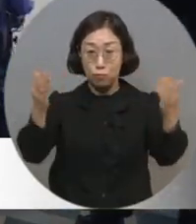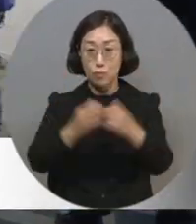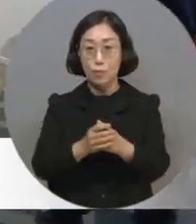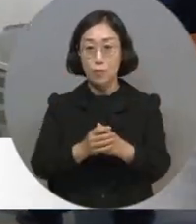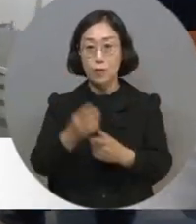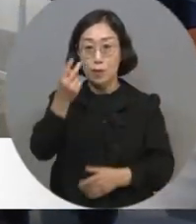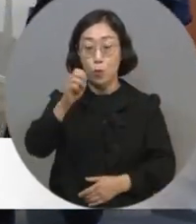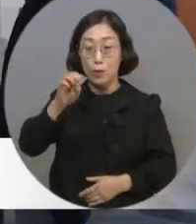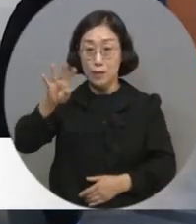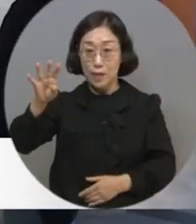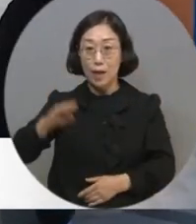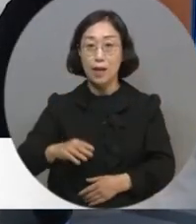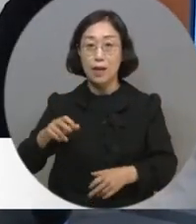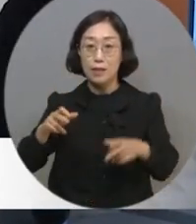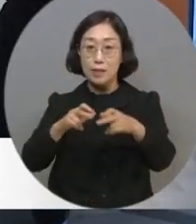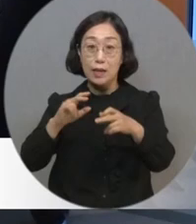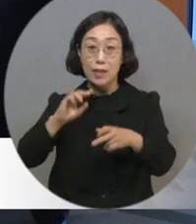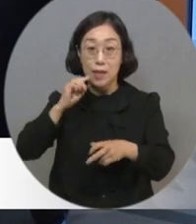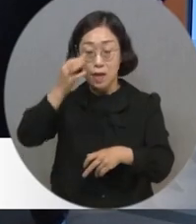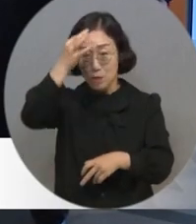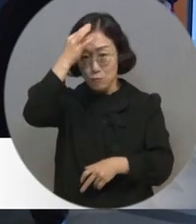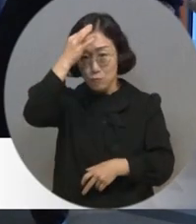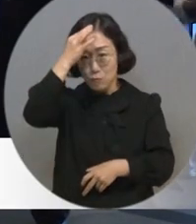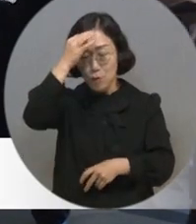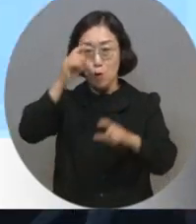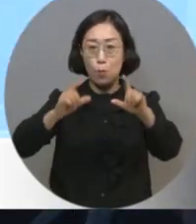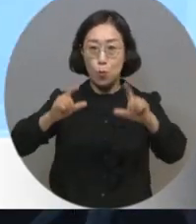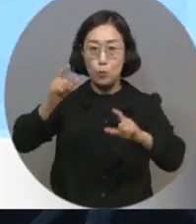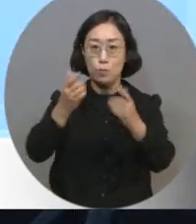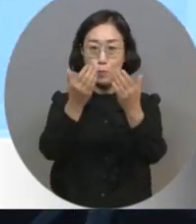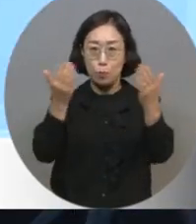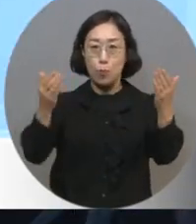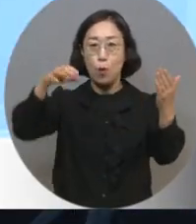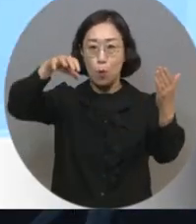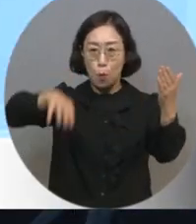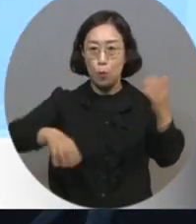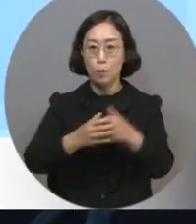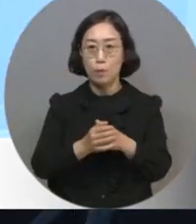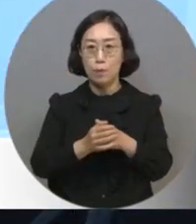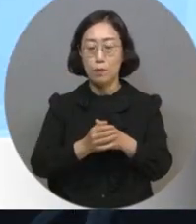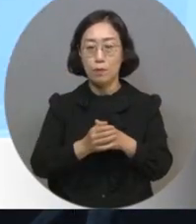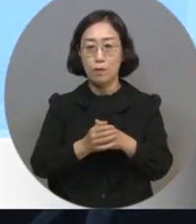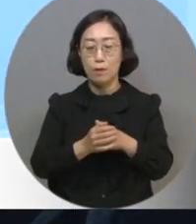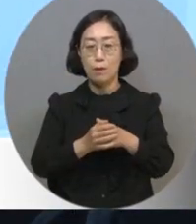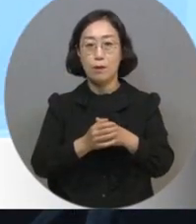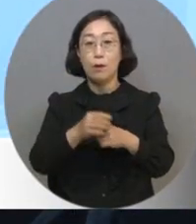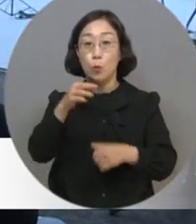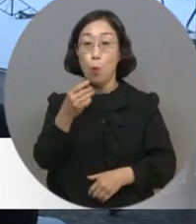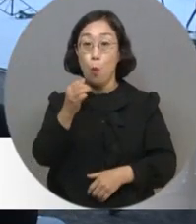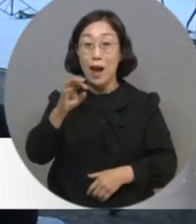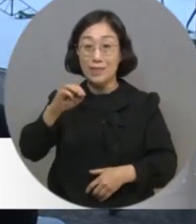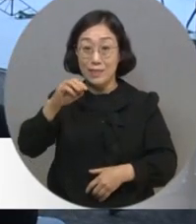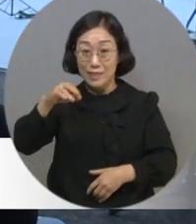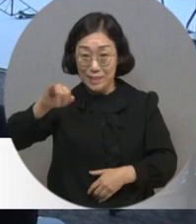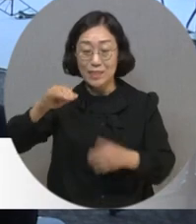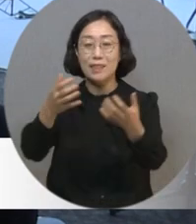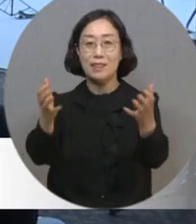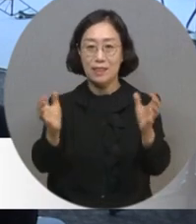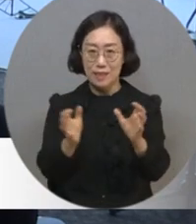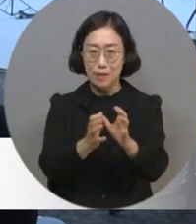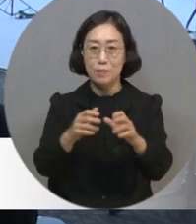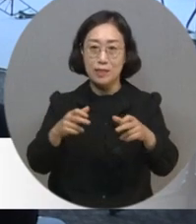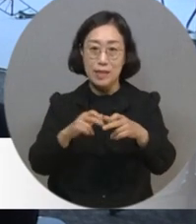장애인 미술 아트 컬렉션 현장의 모습입니다. 도화지가 주최 주관하는 장애인 미술 아트